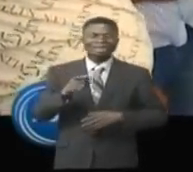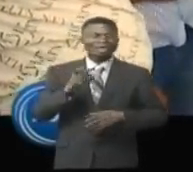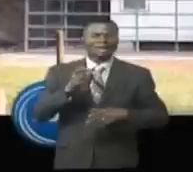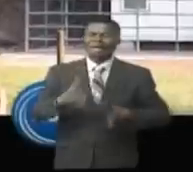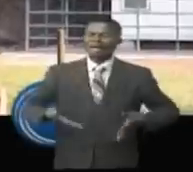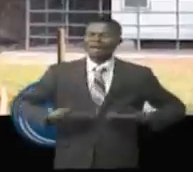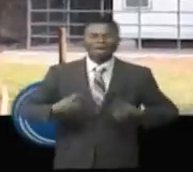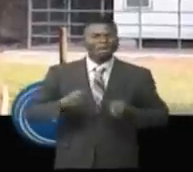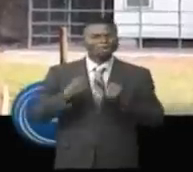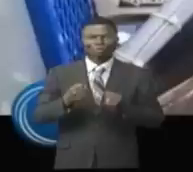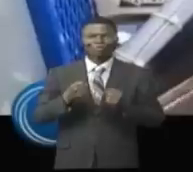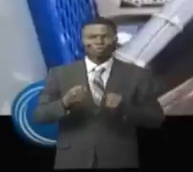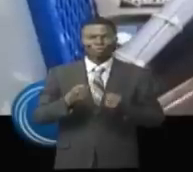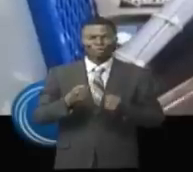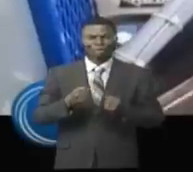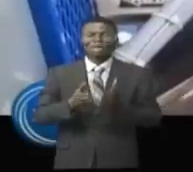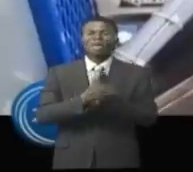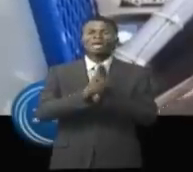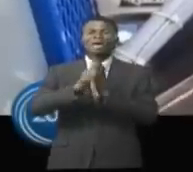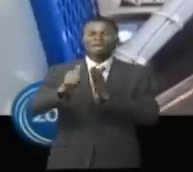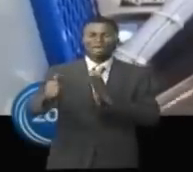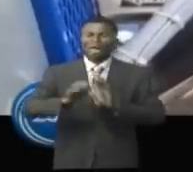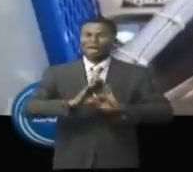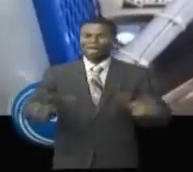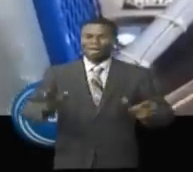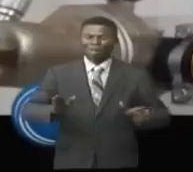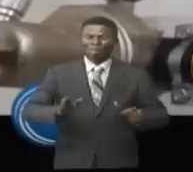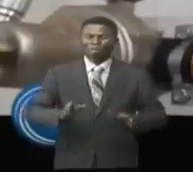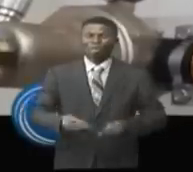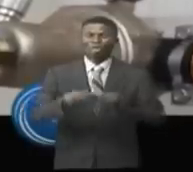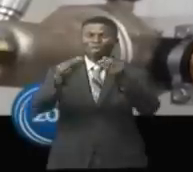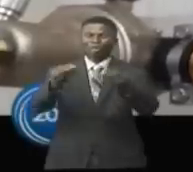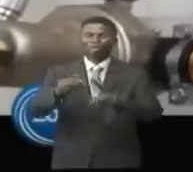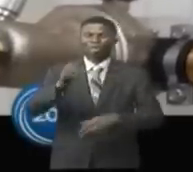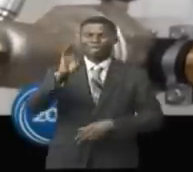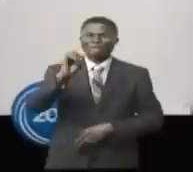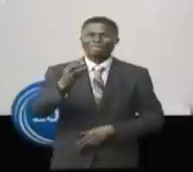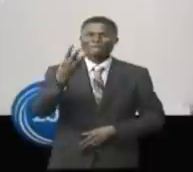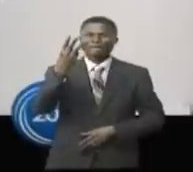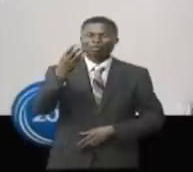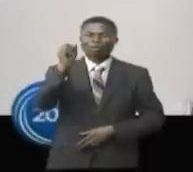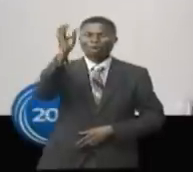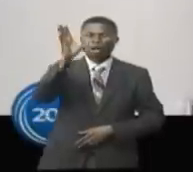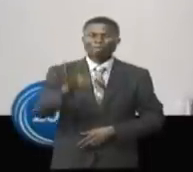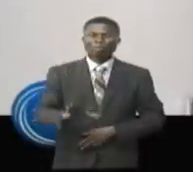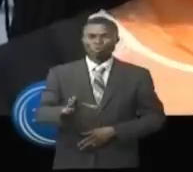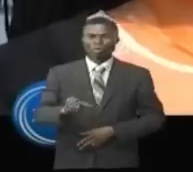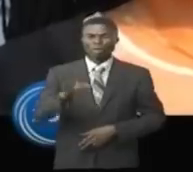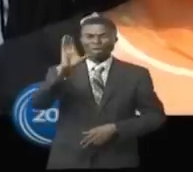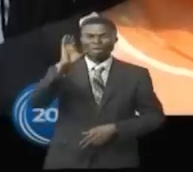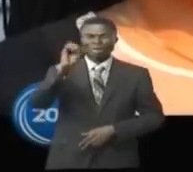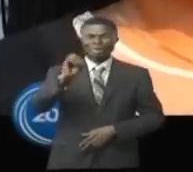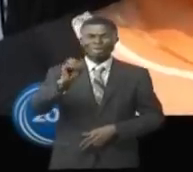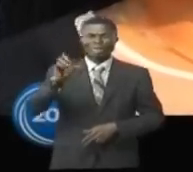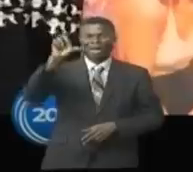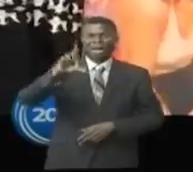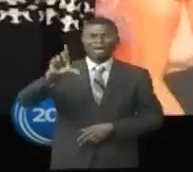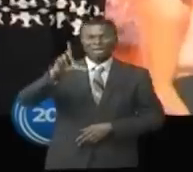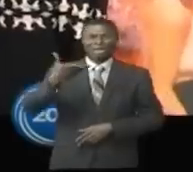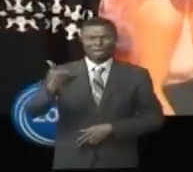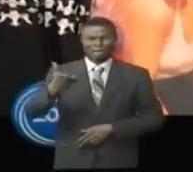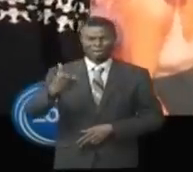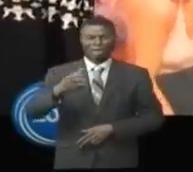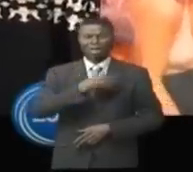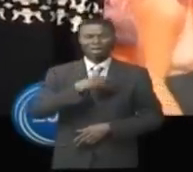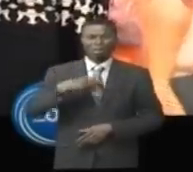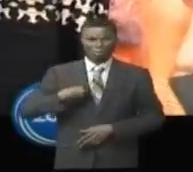sa joie. Elle a une capacité de production journalière de 53 bouteilles de 50 litres. Madame Rita